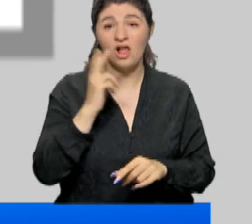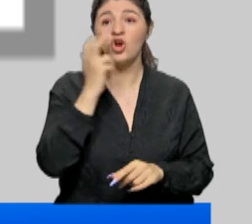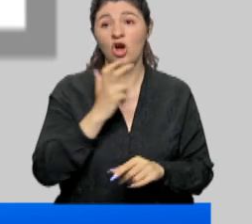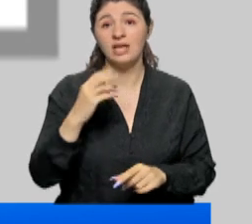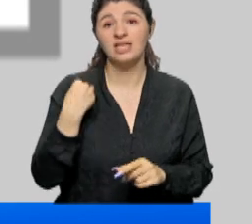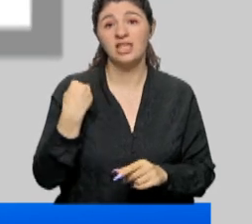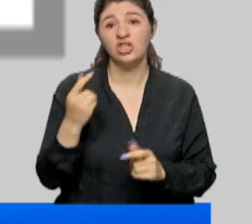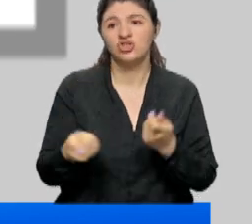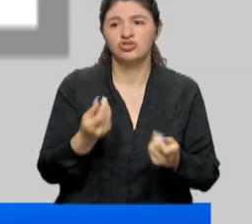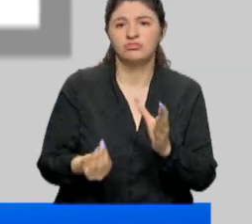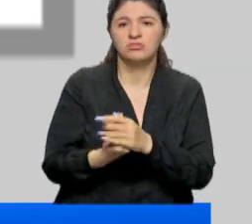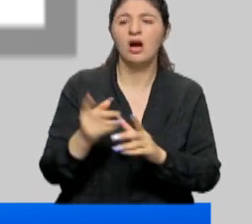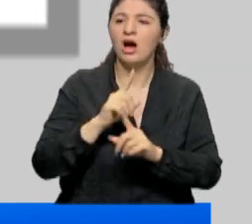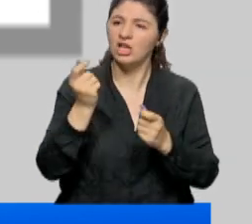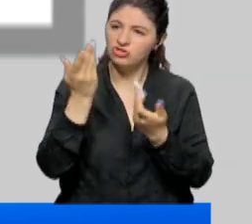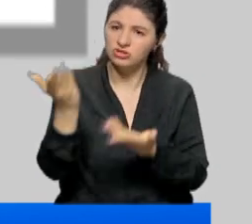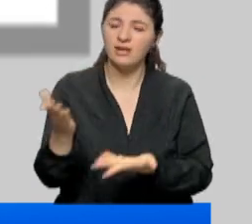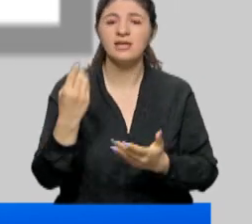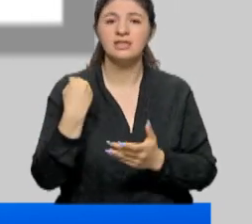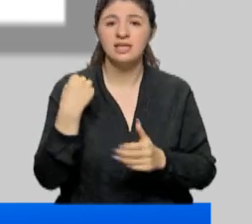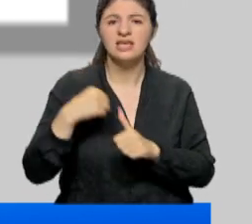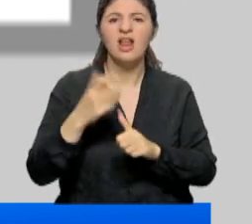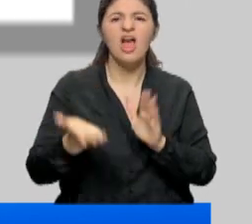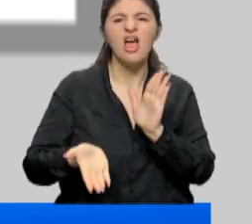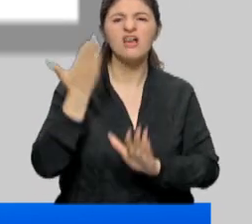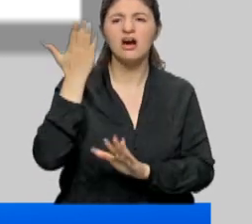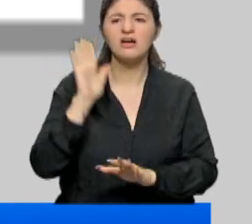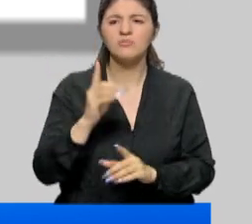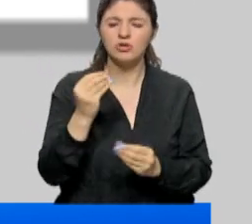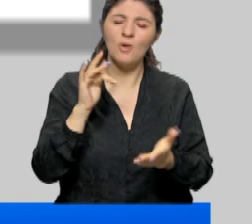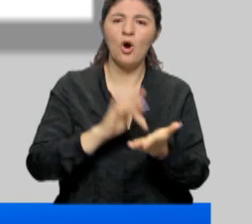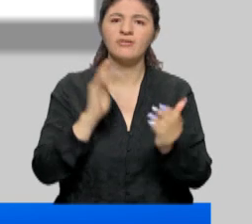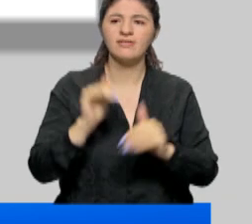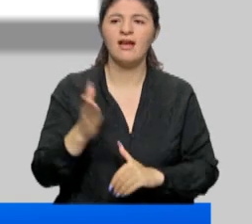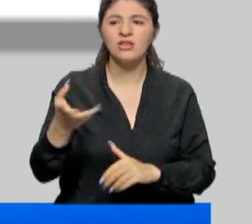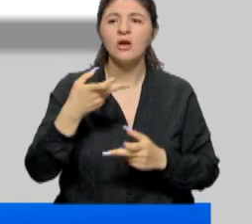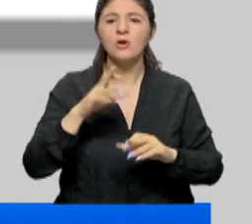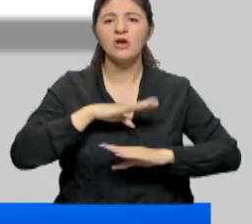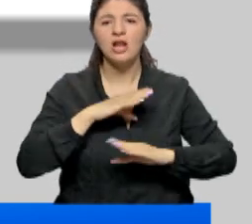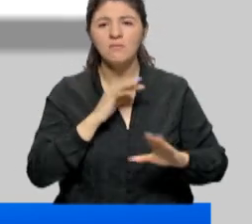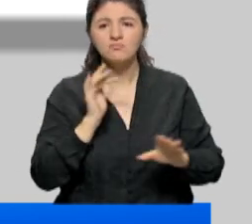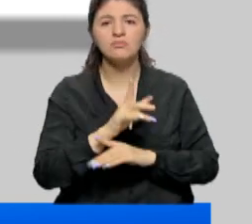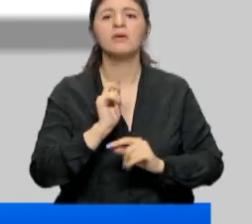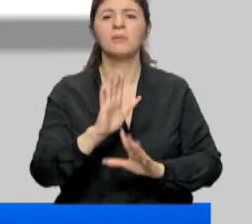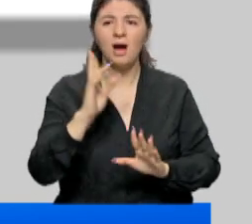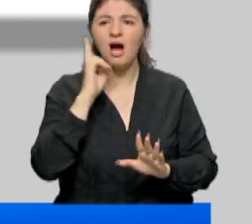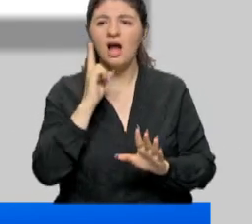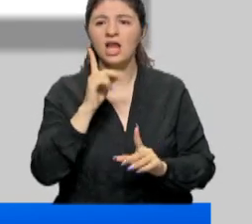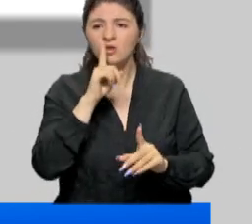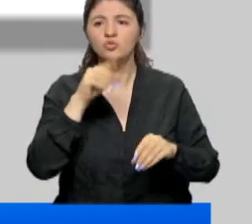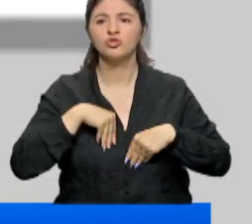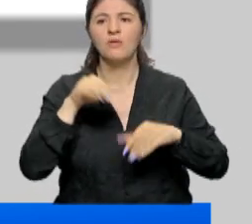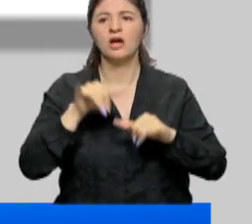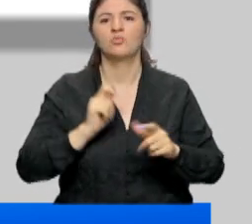konser yeni yeni işler Hayırlı işler yine ortaçağ'dan güzel bir orta geldi boş kaleye gol atma ahlakına